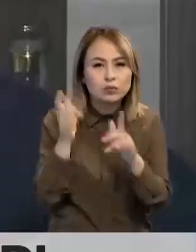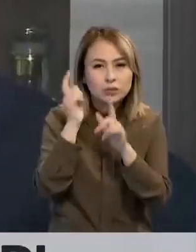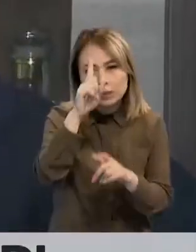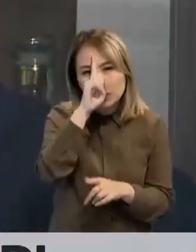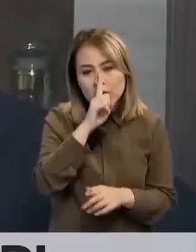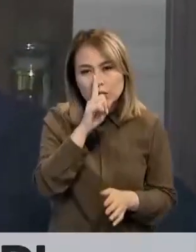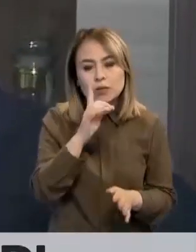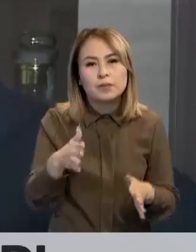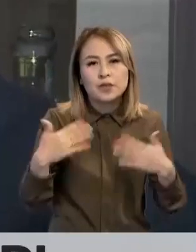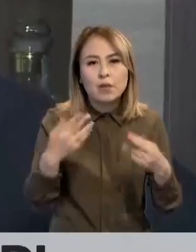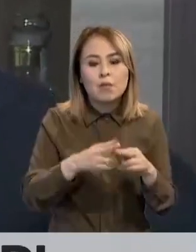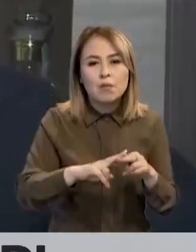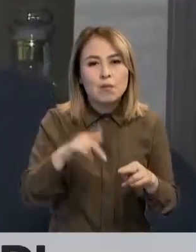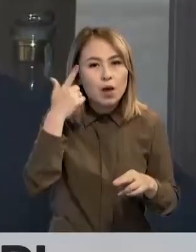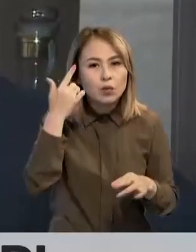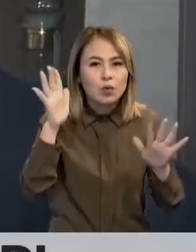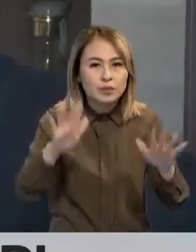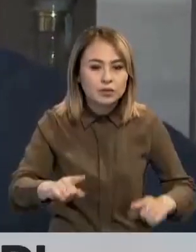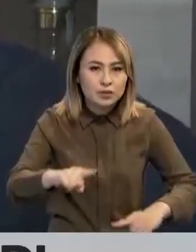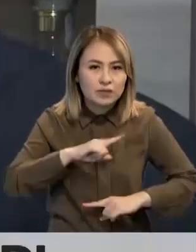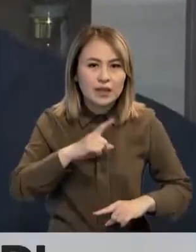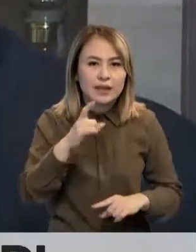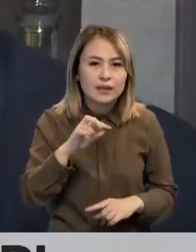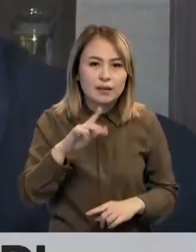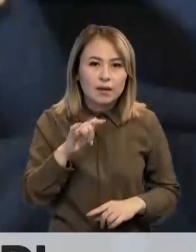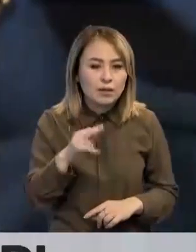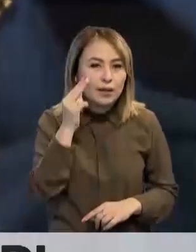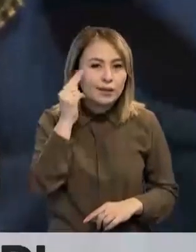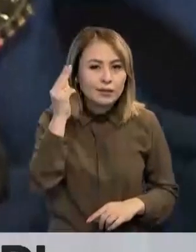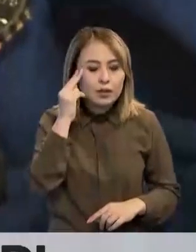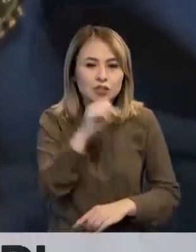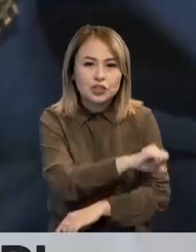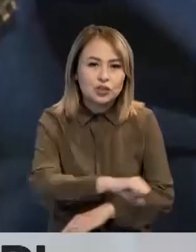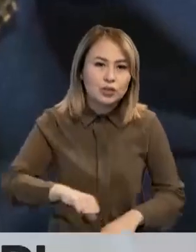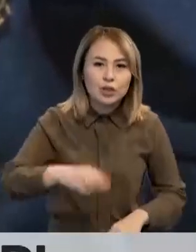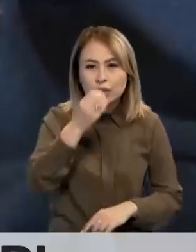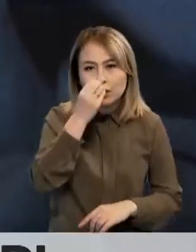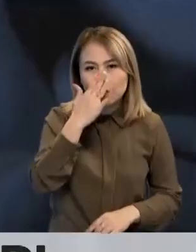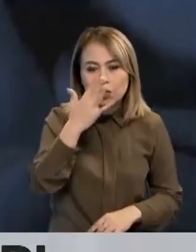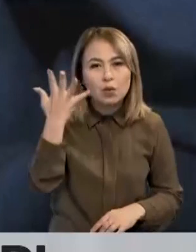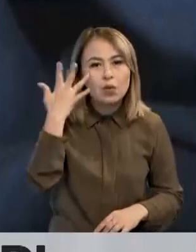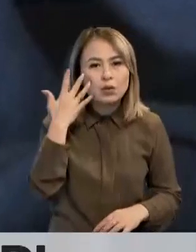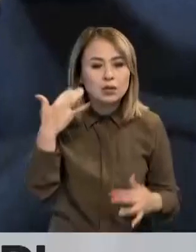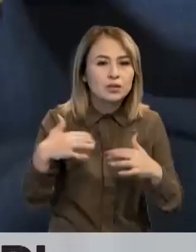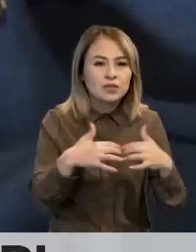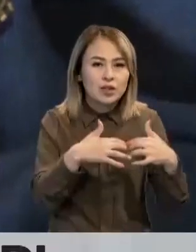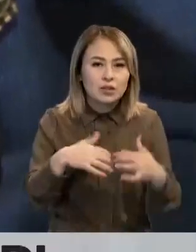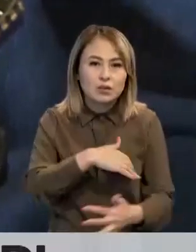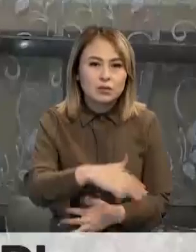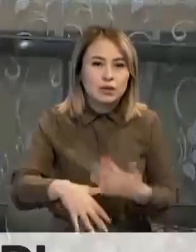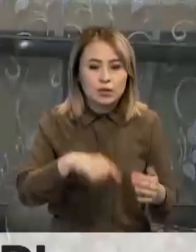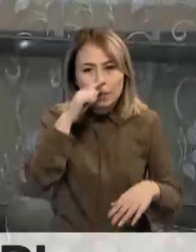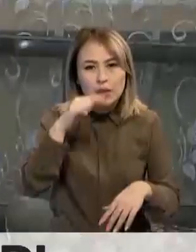жүріп Монголияға жетеді. Ақыр соңында Хинкан тауын басып өтіп Қытай шекарасында Жапон әскерімен арадағы кескілескен шайқасқа тап